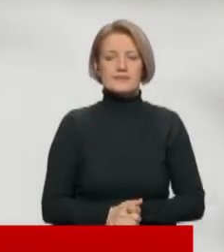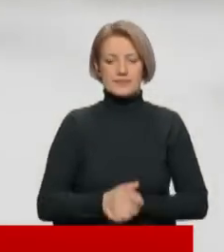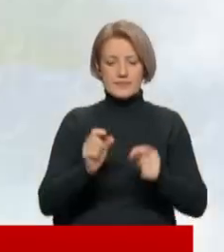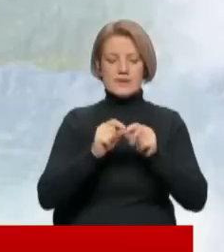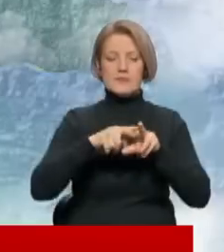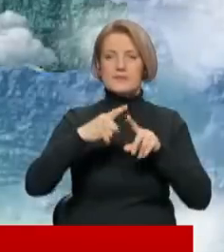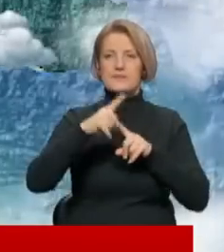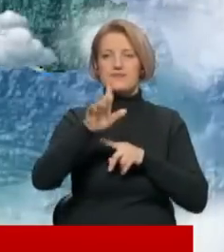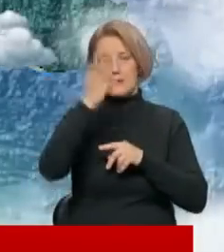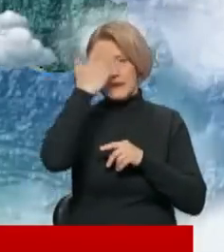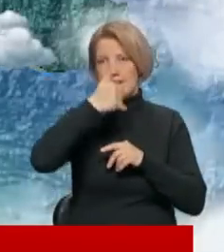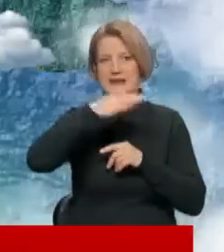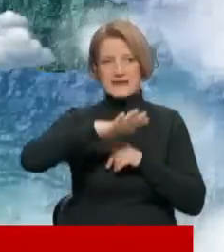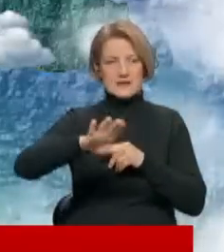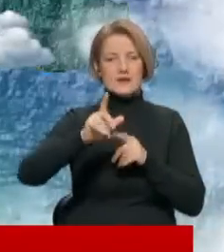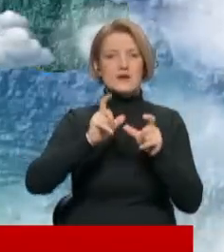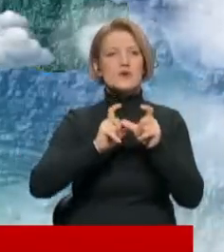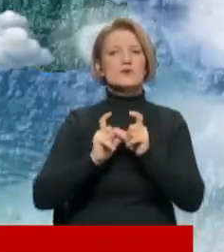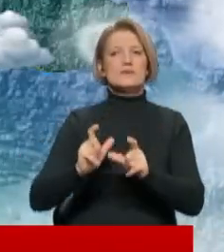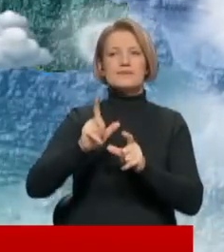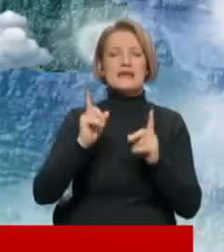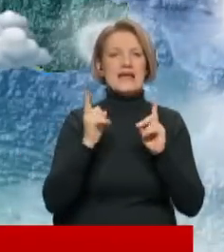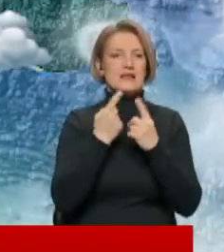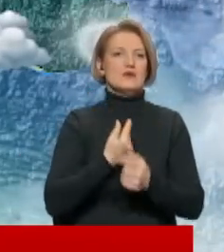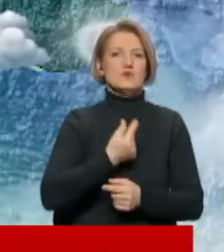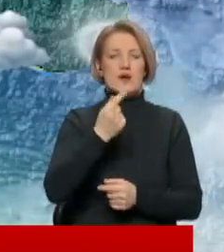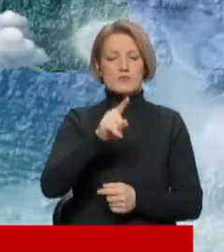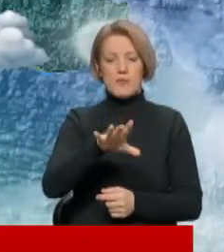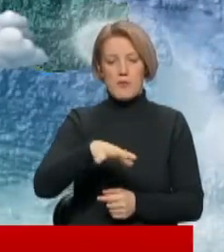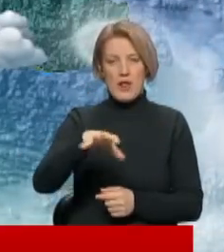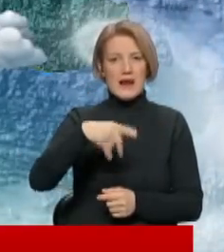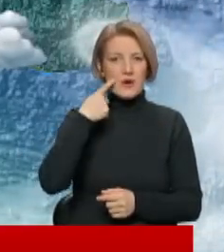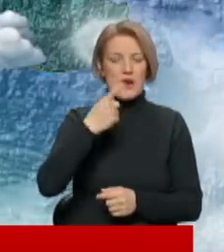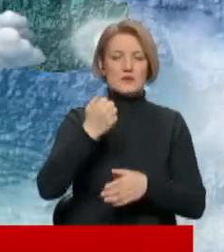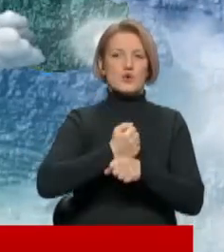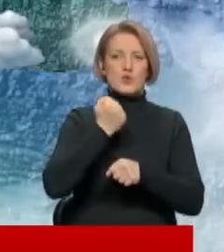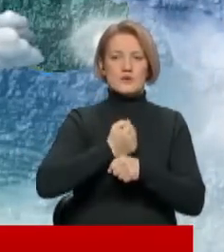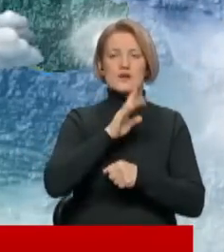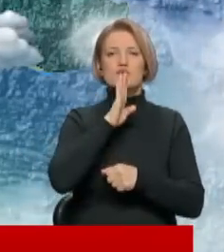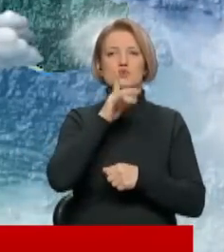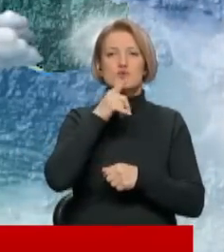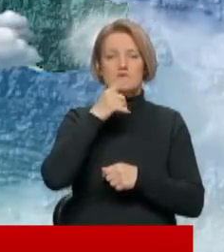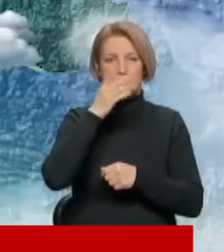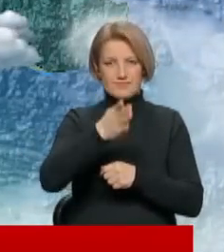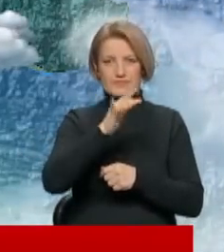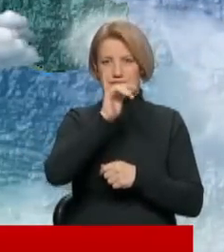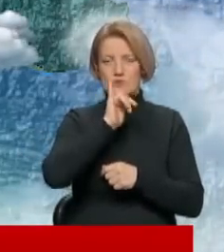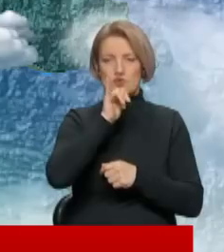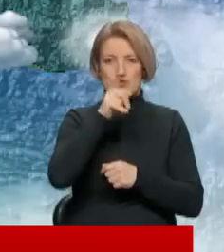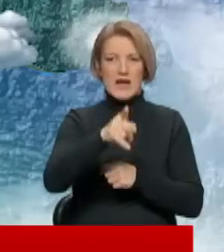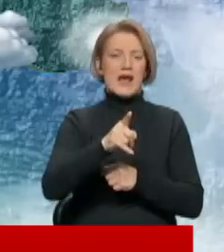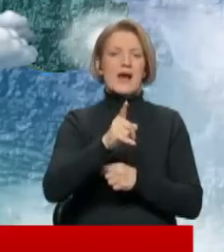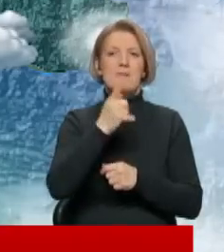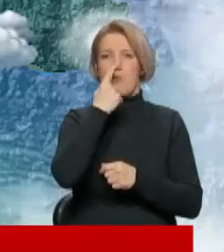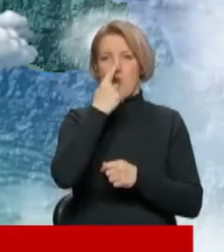Karadeniz kıyıları Güneydoğu Anadolu'nun batısı için yetkililer uyarıyor bu bölgelerde başta Zonguldak Düzce Karabük bol olmak üzere sarı kod